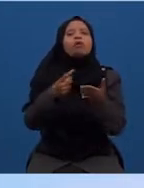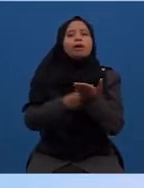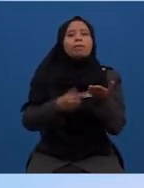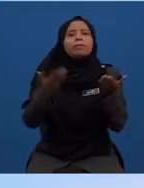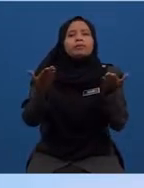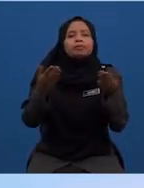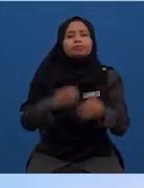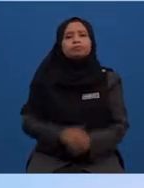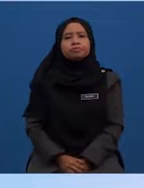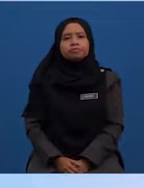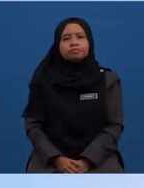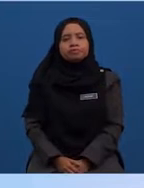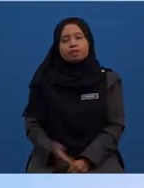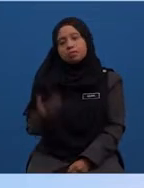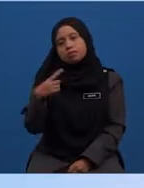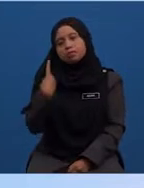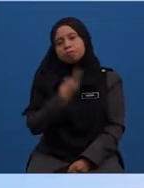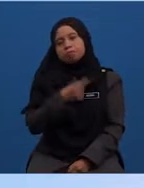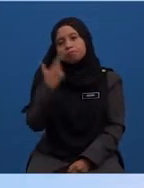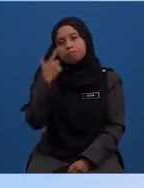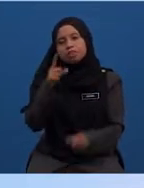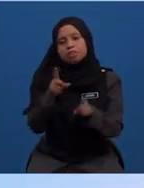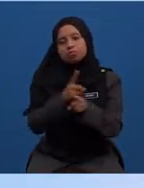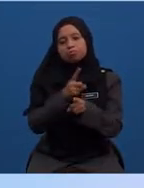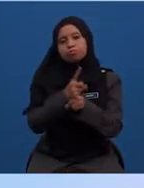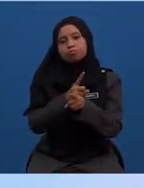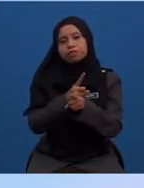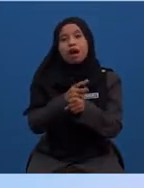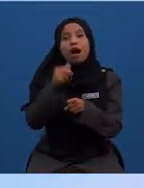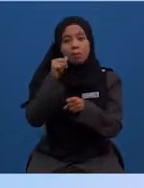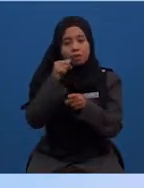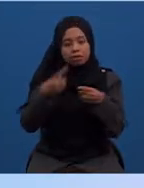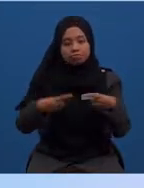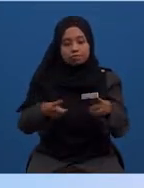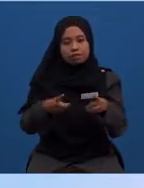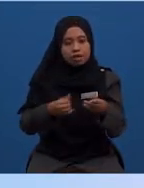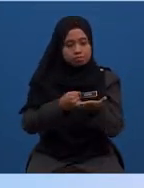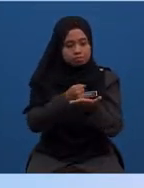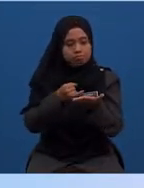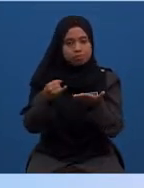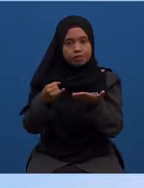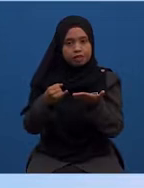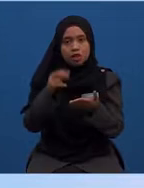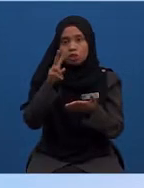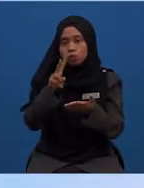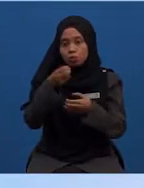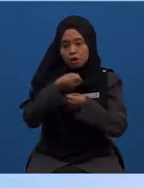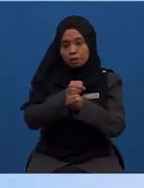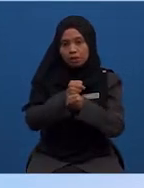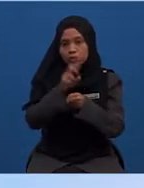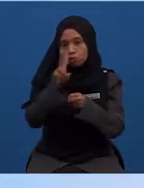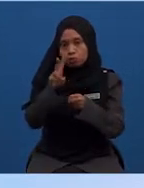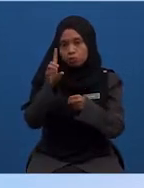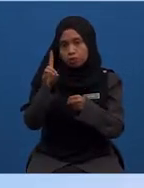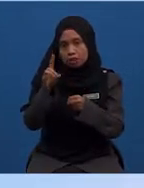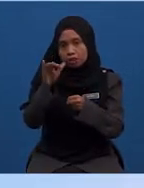lakukan? Ha, mari kita lihat betul-betul. Aminah sedang melukis dua bentuk